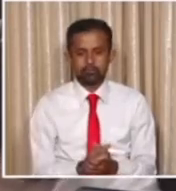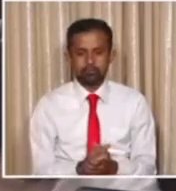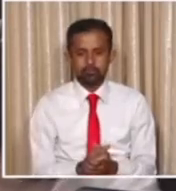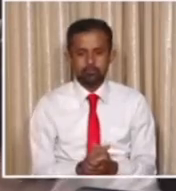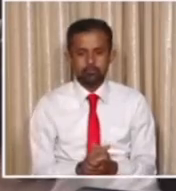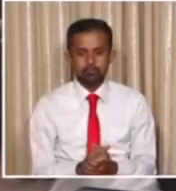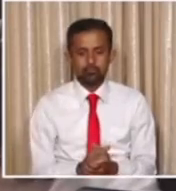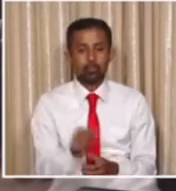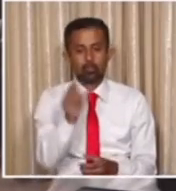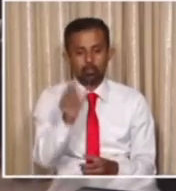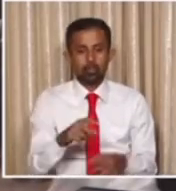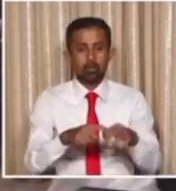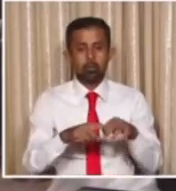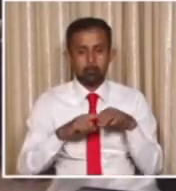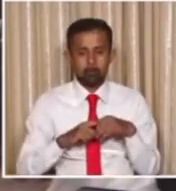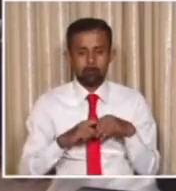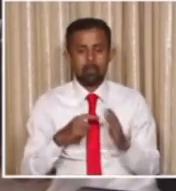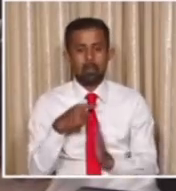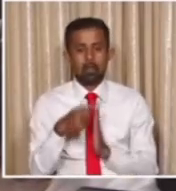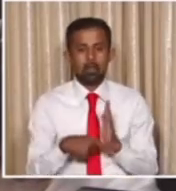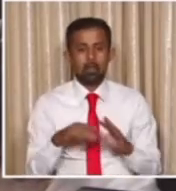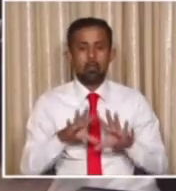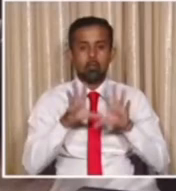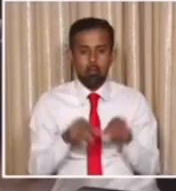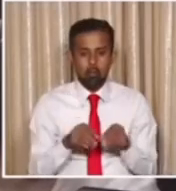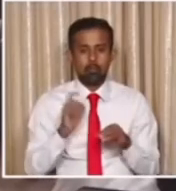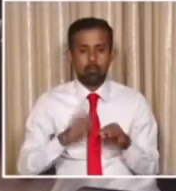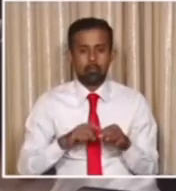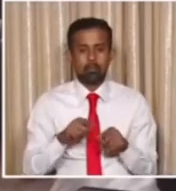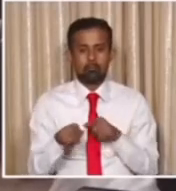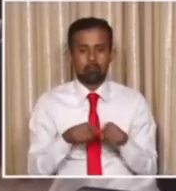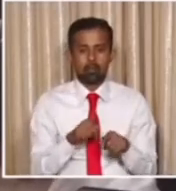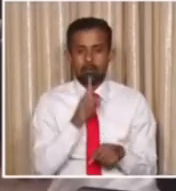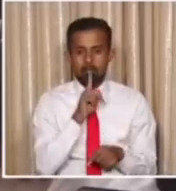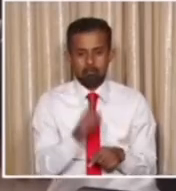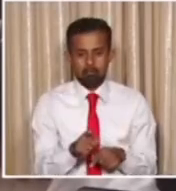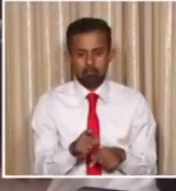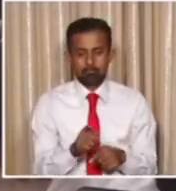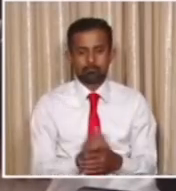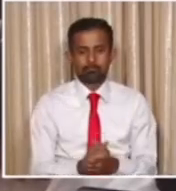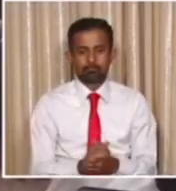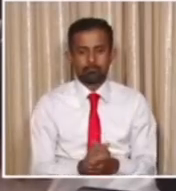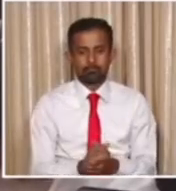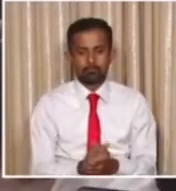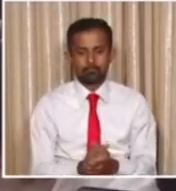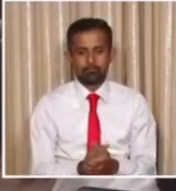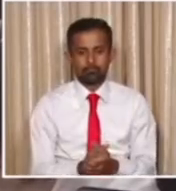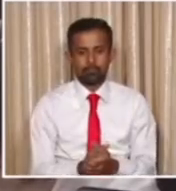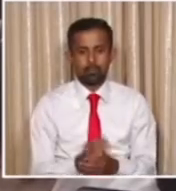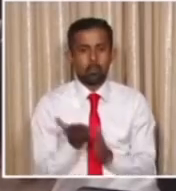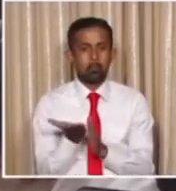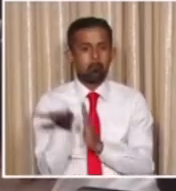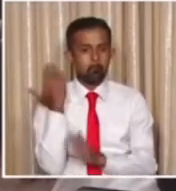වෙතත් ඔබතුමා අහන ප්‍රශ්නයේදී රටේ පොදු ප්‍රශ්නයක් හැටියට තමයි මේ ප්‍රශ්නය දකින්නේ ගරු කථානායකතුමනි. විශේෂයෙන්ම